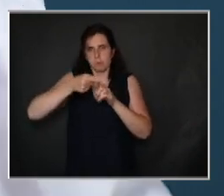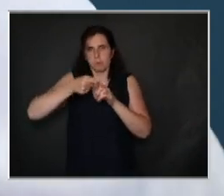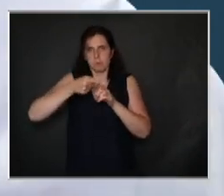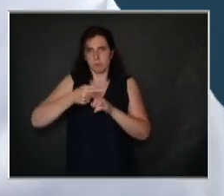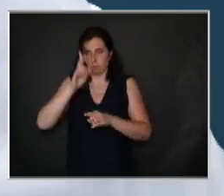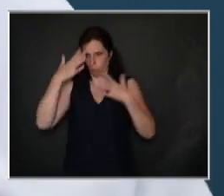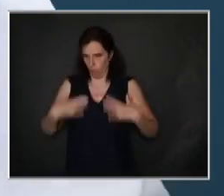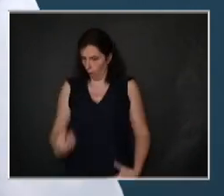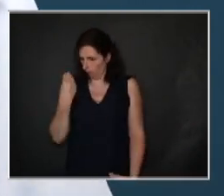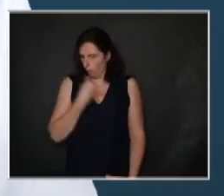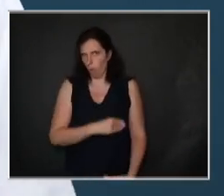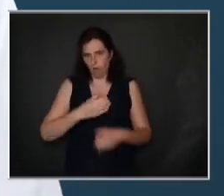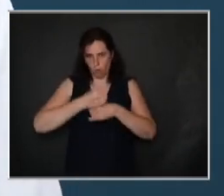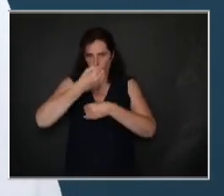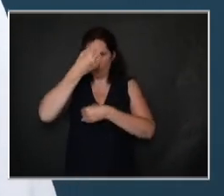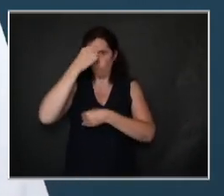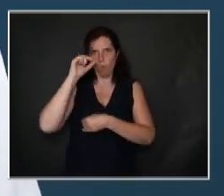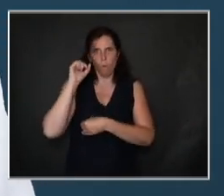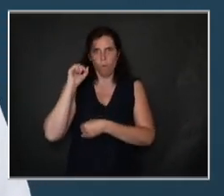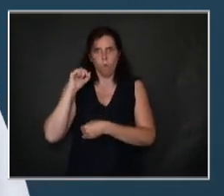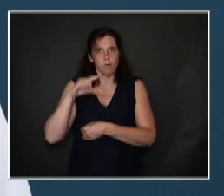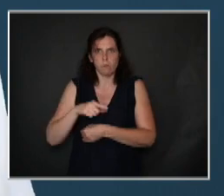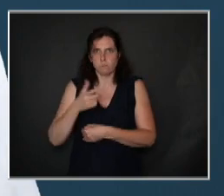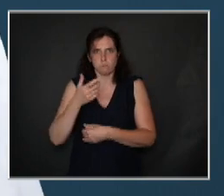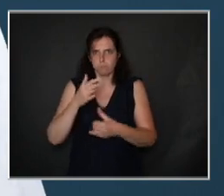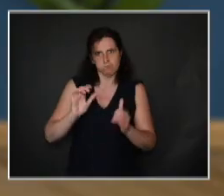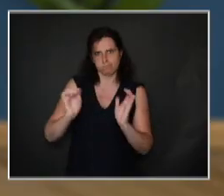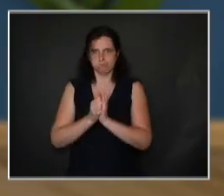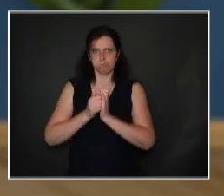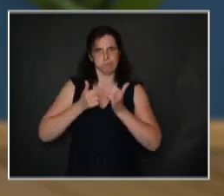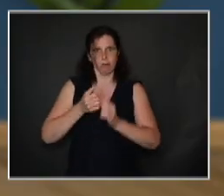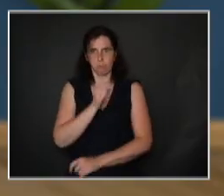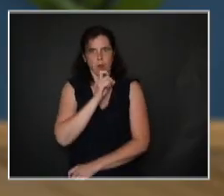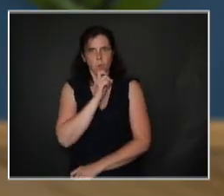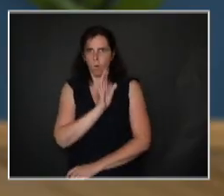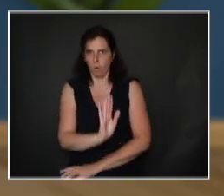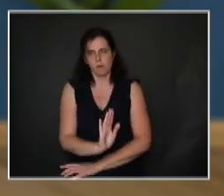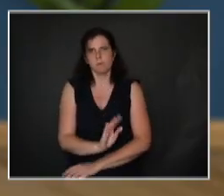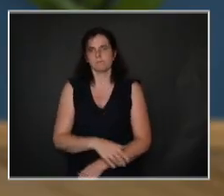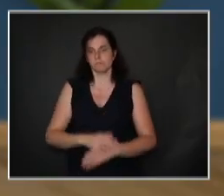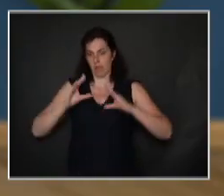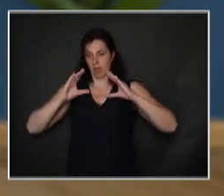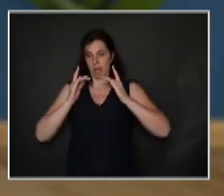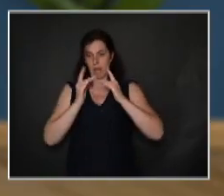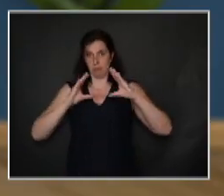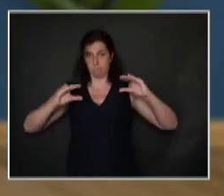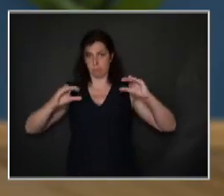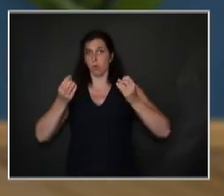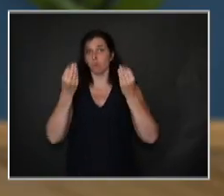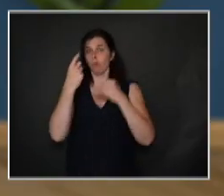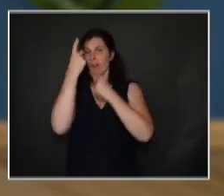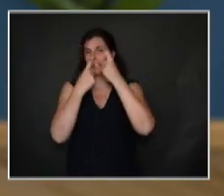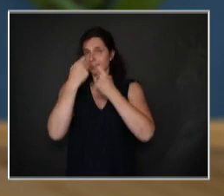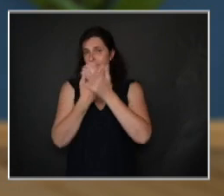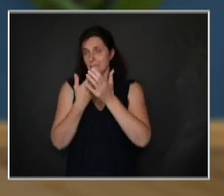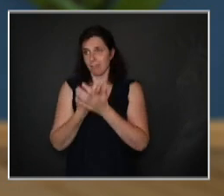froid, le dos n'est pas encore au top de ses performances. La literie, on me pose souvent la question. Alors